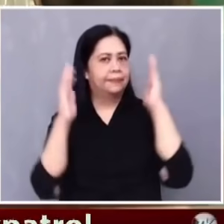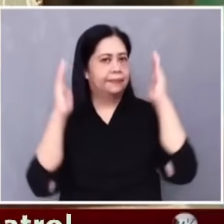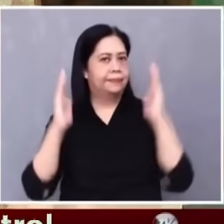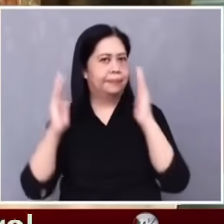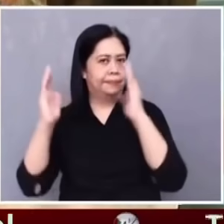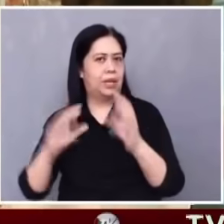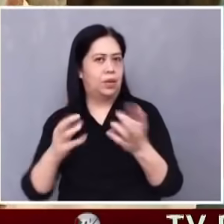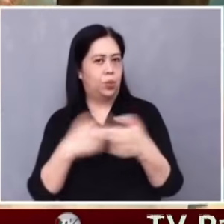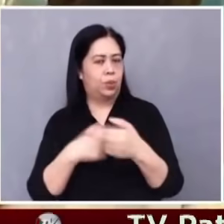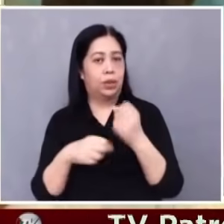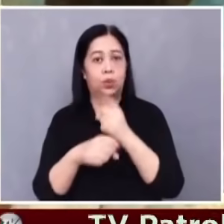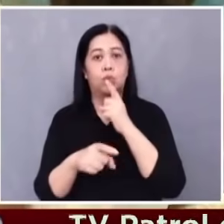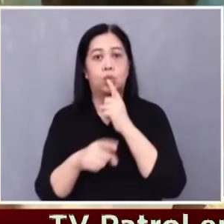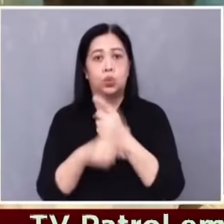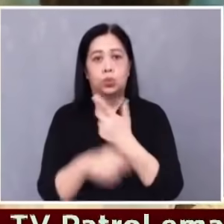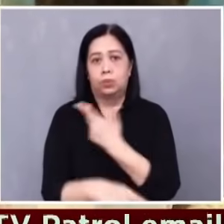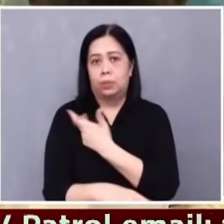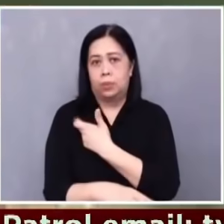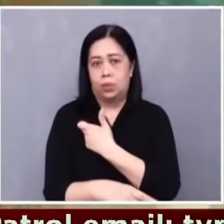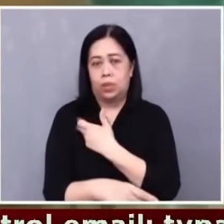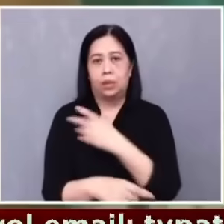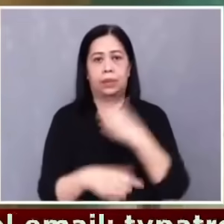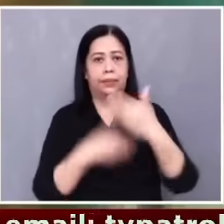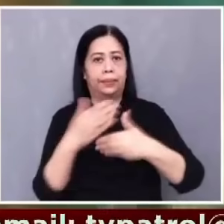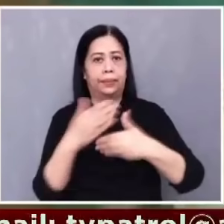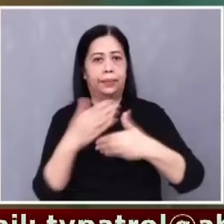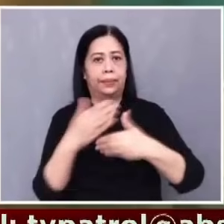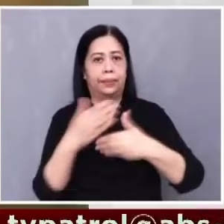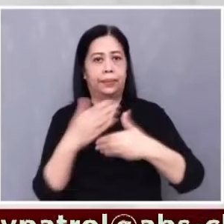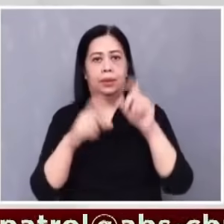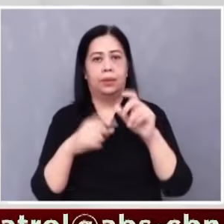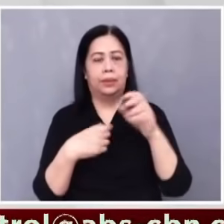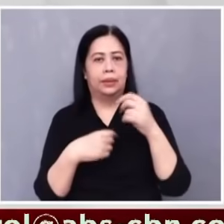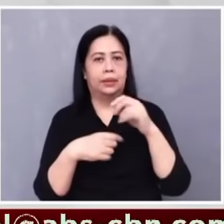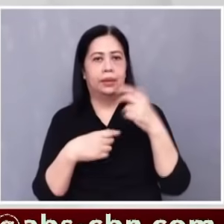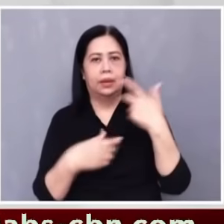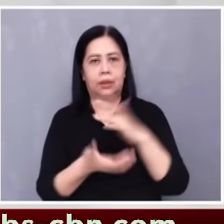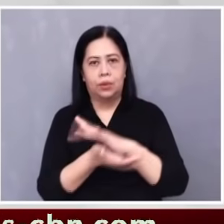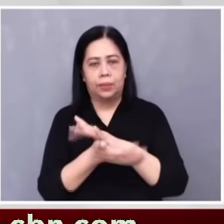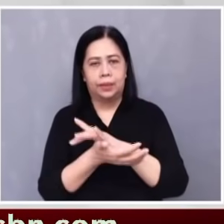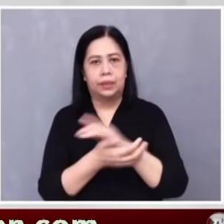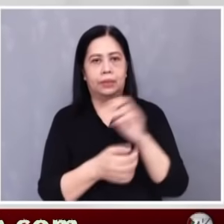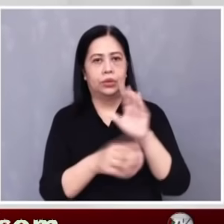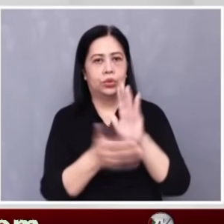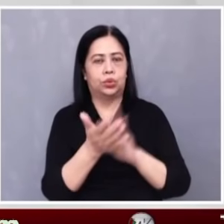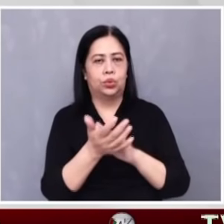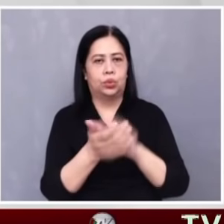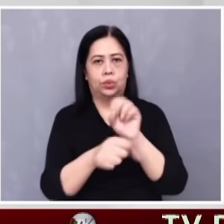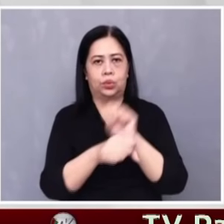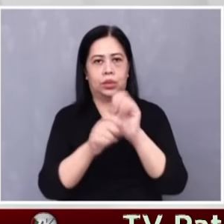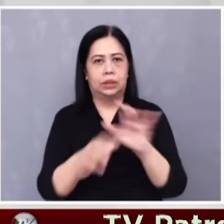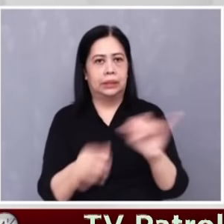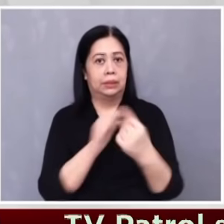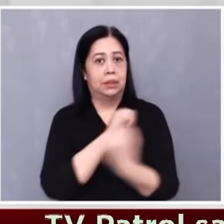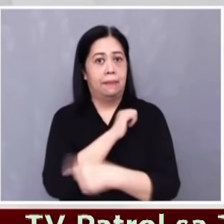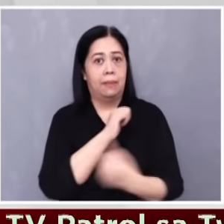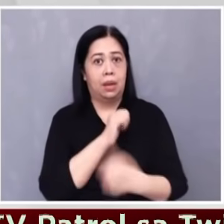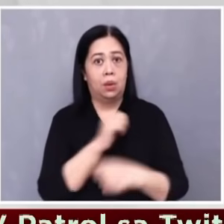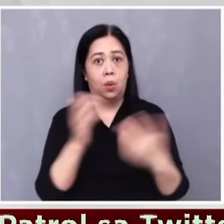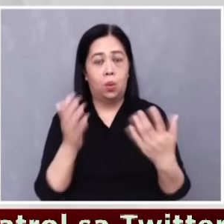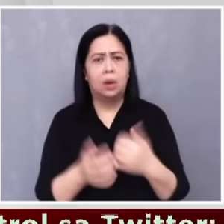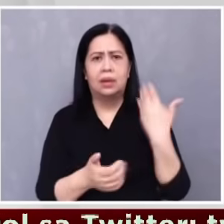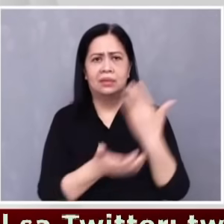pagsigurong bakunado at dumaan sa COVID test ang school personnel. Gaya ng nangyari sa Zambales, kung saan may mga